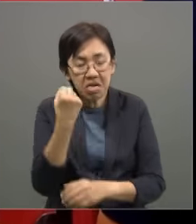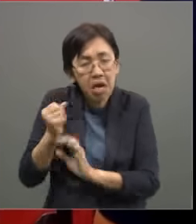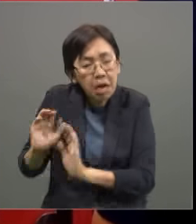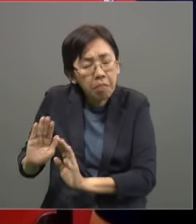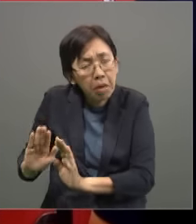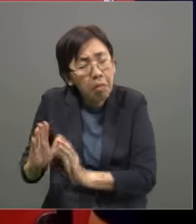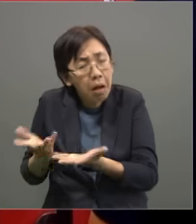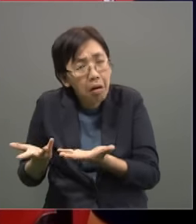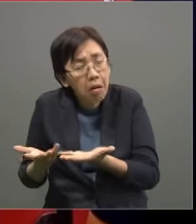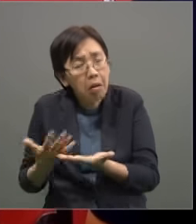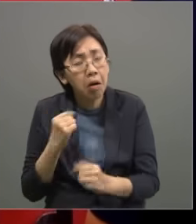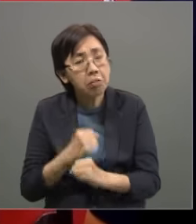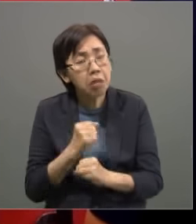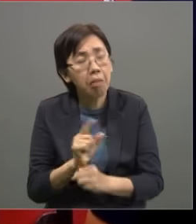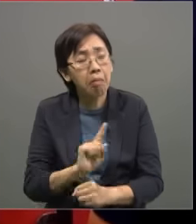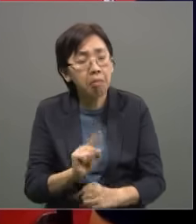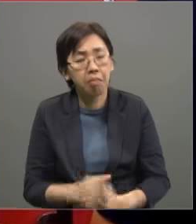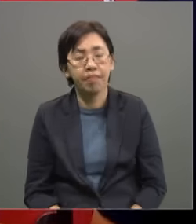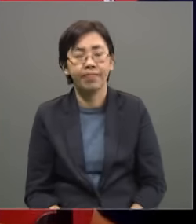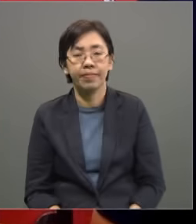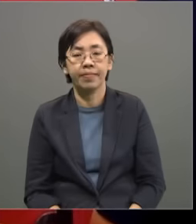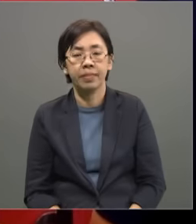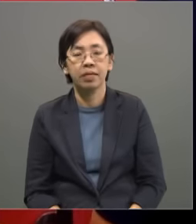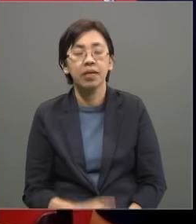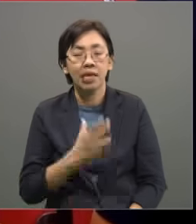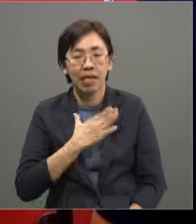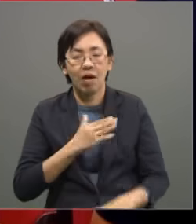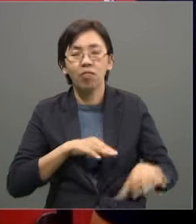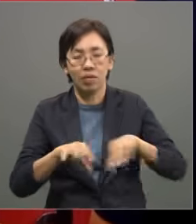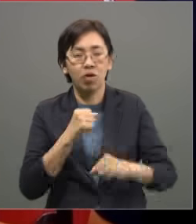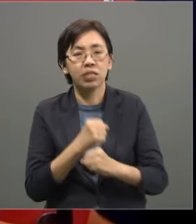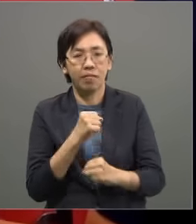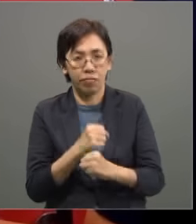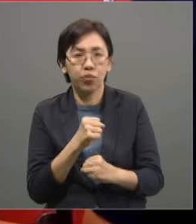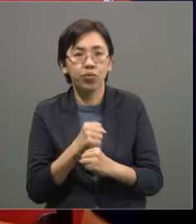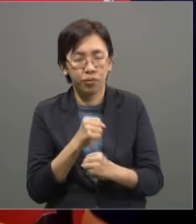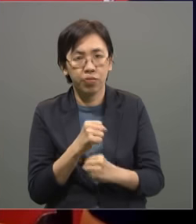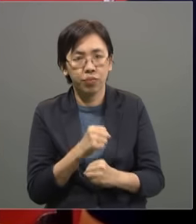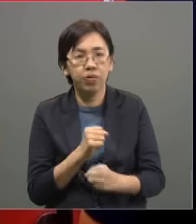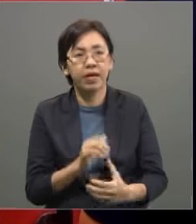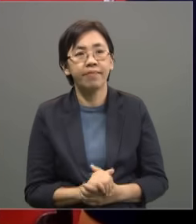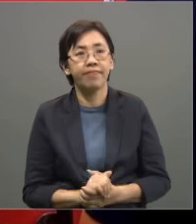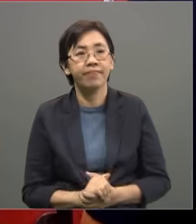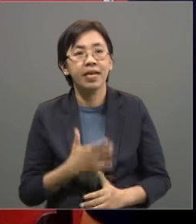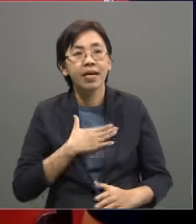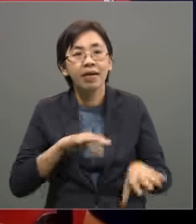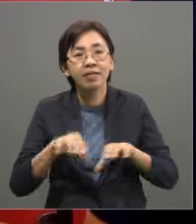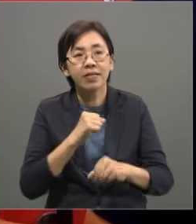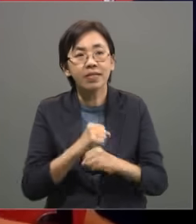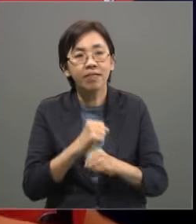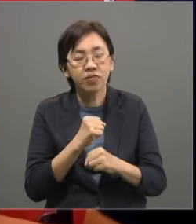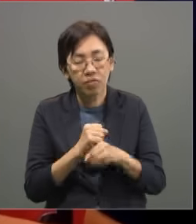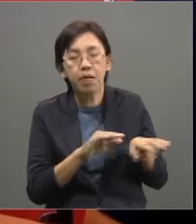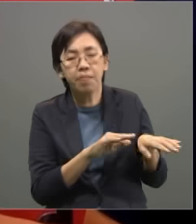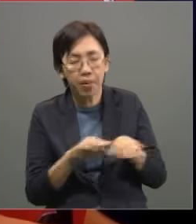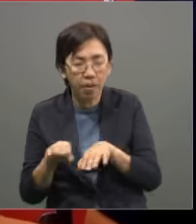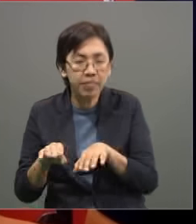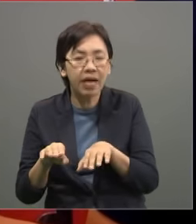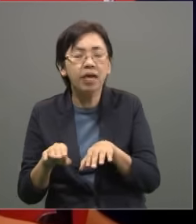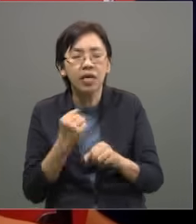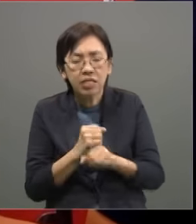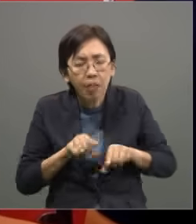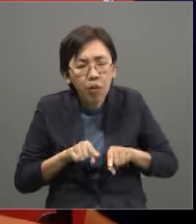างคะที่จะชงปปง. เรากำลังดำเนินการทุกเรื่องนะครับทุกเรื่องเรากำลังดำเนินการทุกเรื่องไปพร้อมๆกันนะครับเ